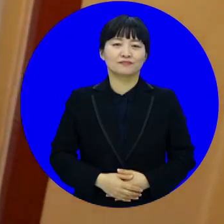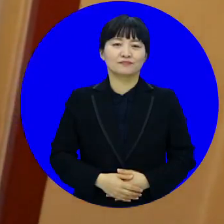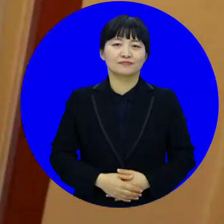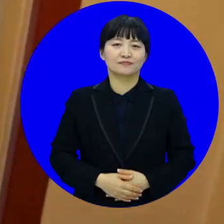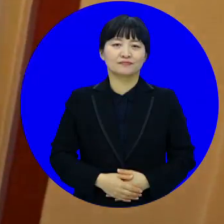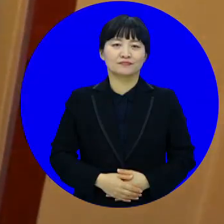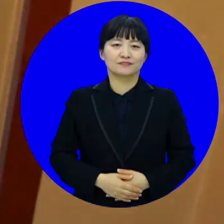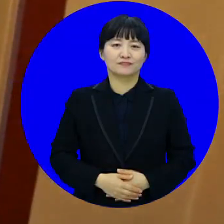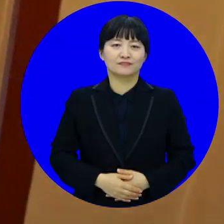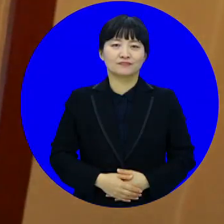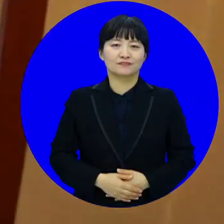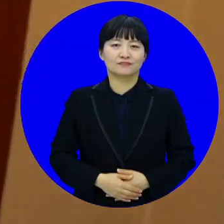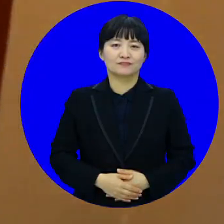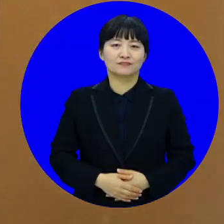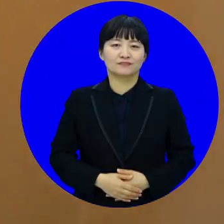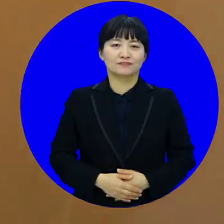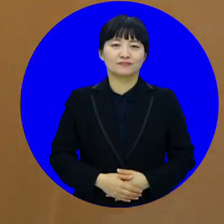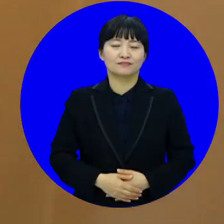왔어?